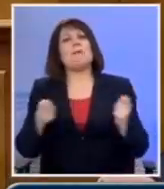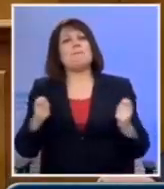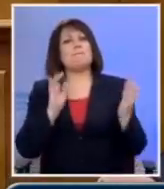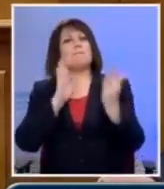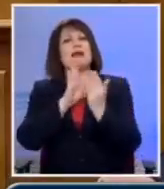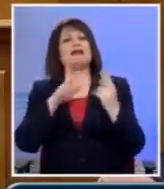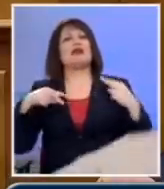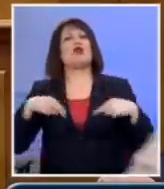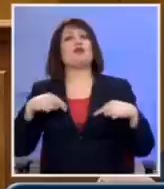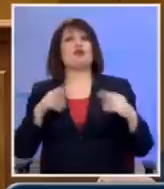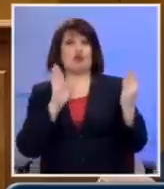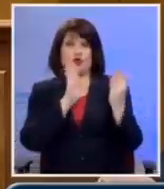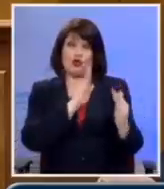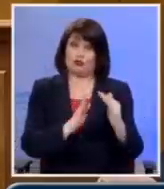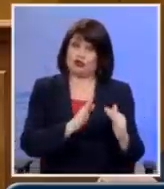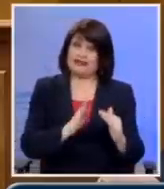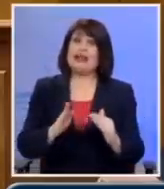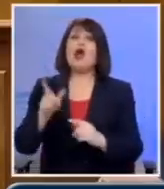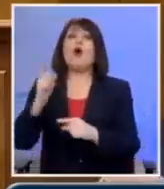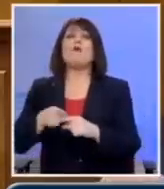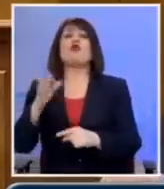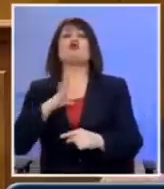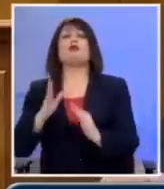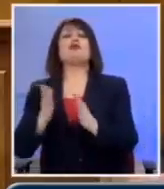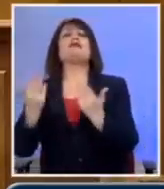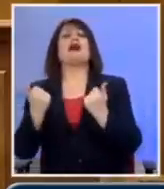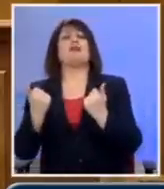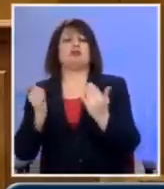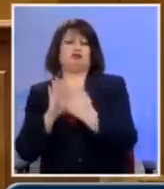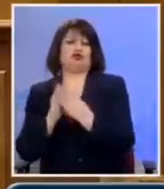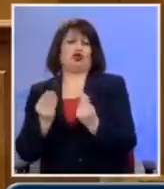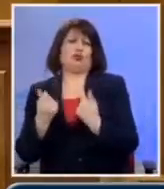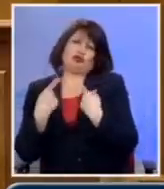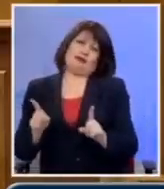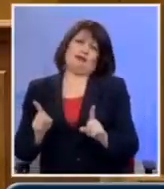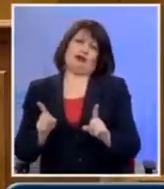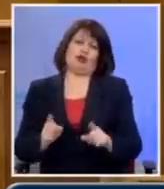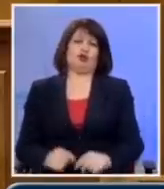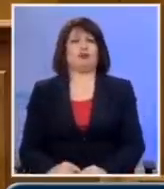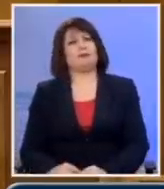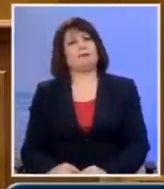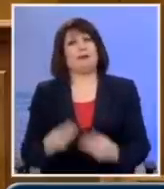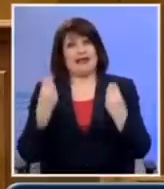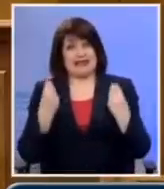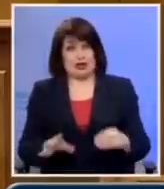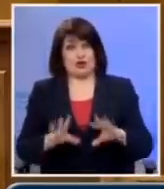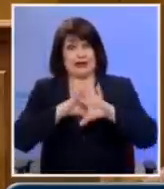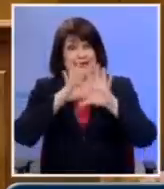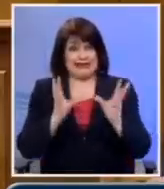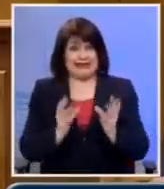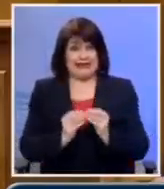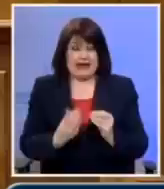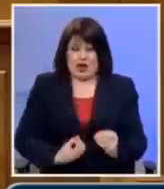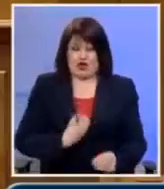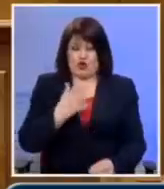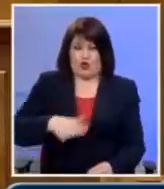ο Υπουργός από ότι ο πολίτης. Και ακόμα χειρότερα, η ευρύτατα διαδεδομένη